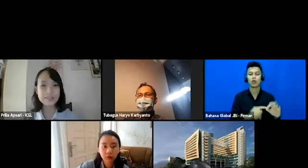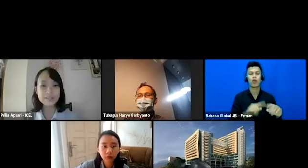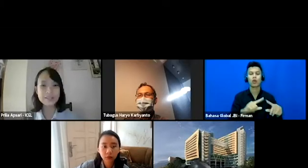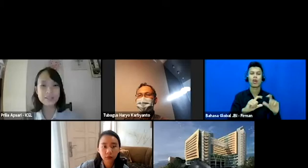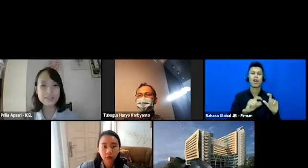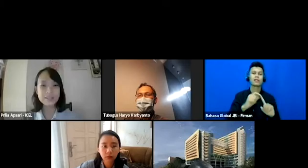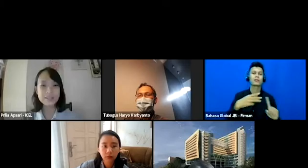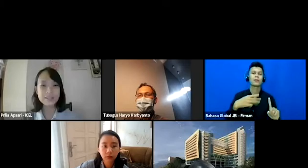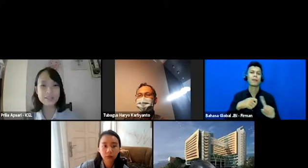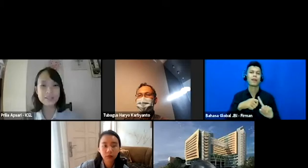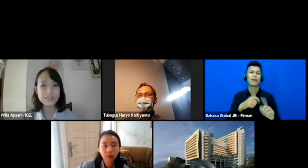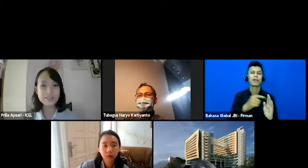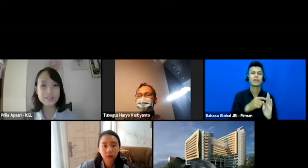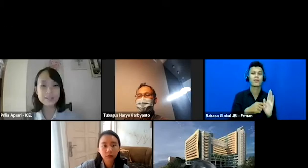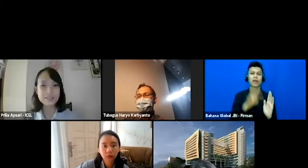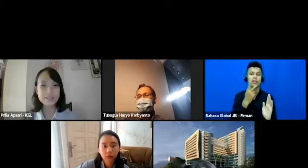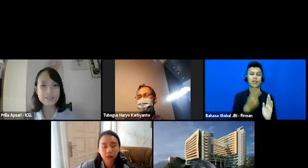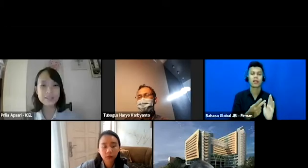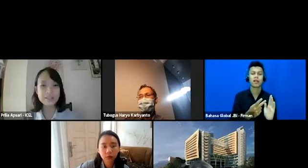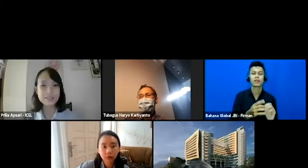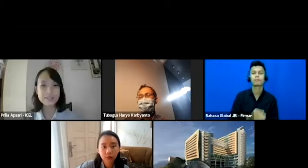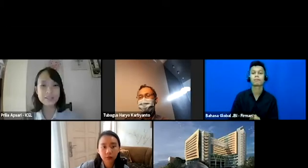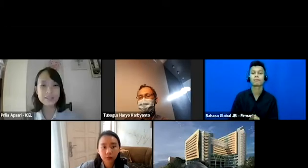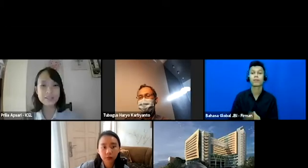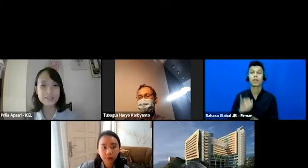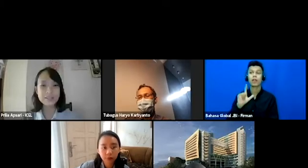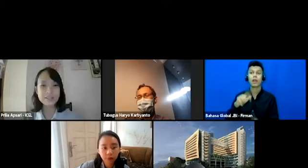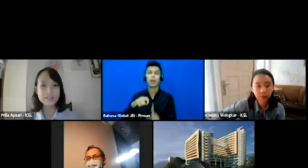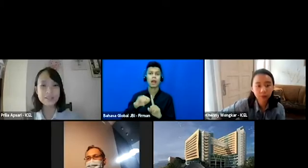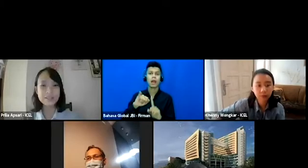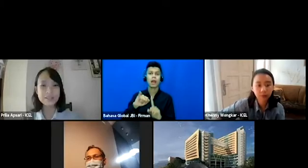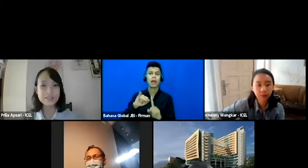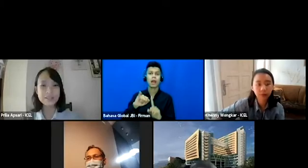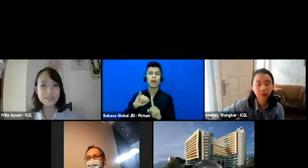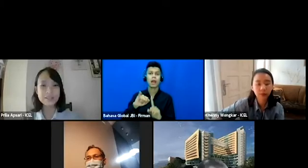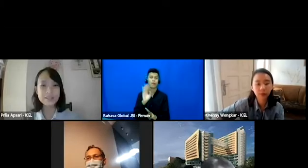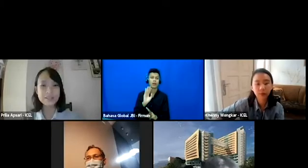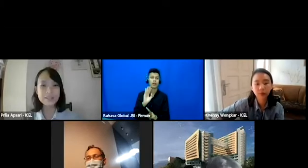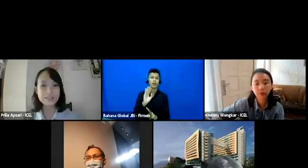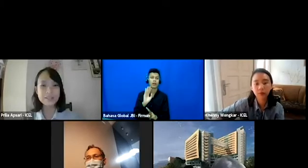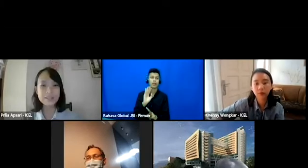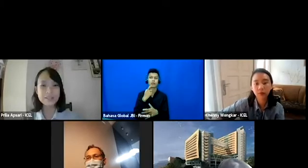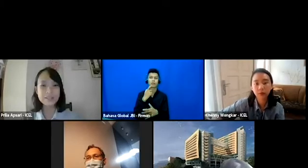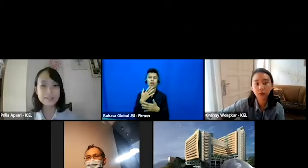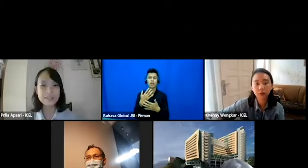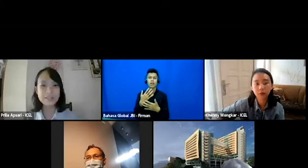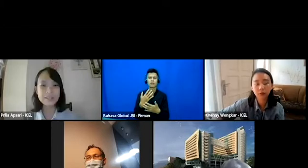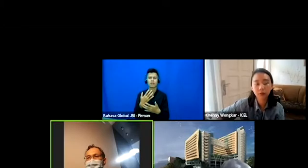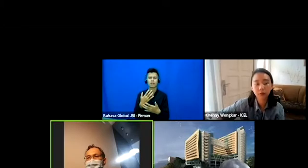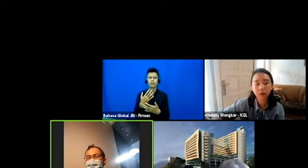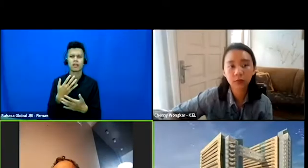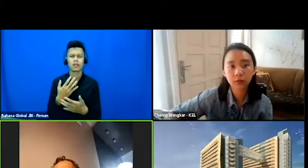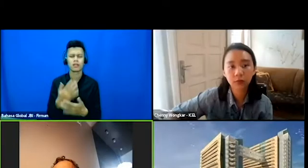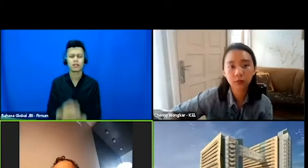kemudian Apakah YLKI pernah berpengalaman dalam mengecek konsumen terhadap